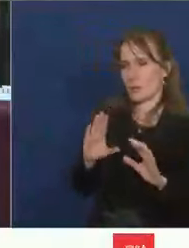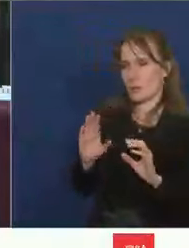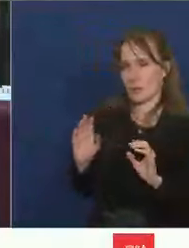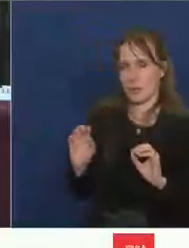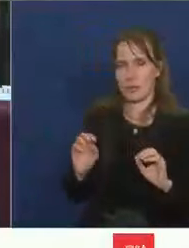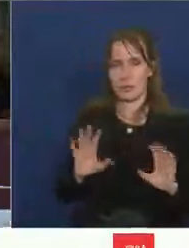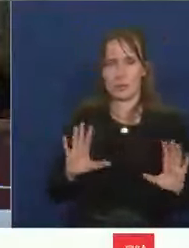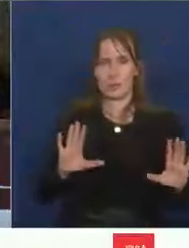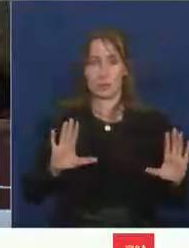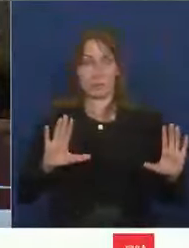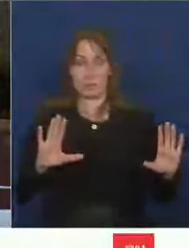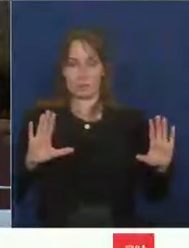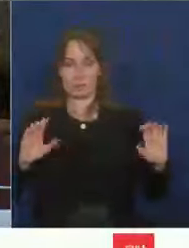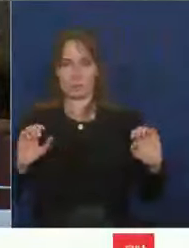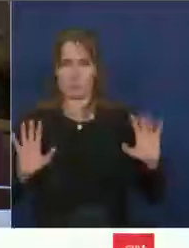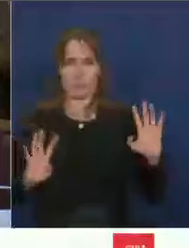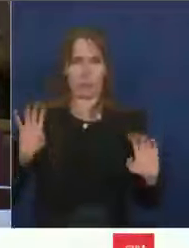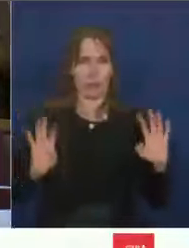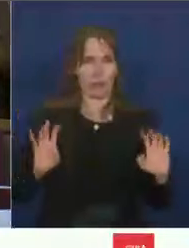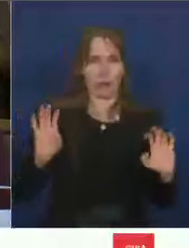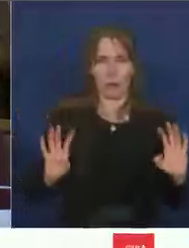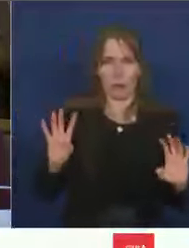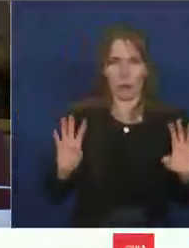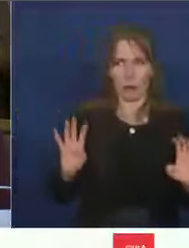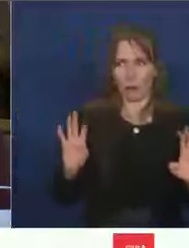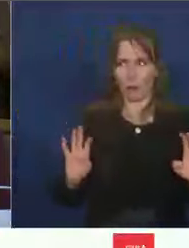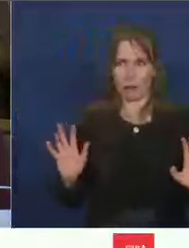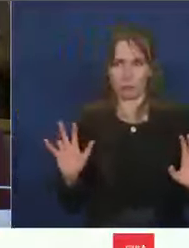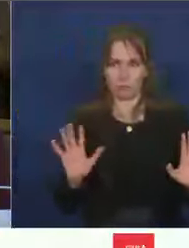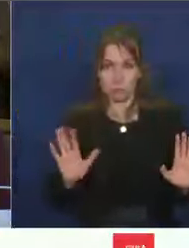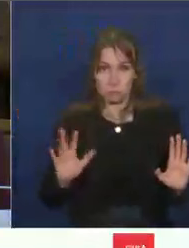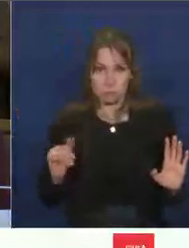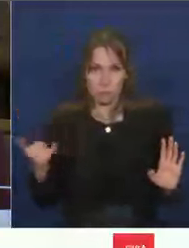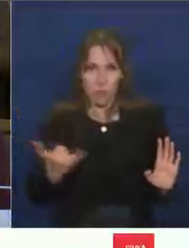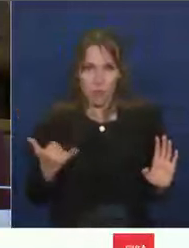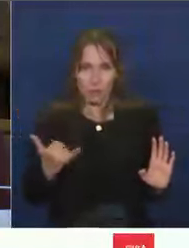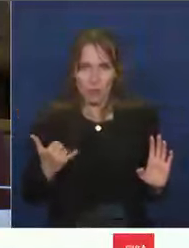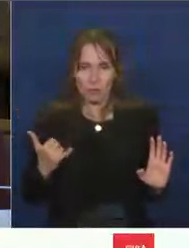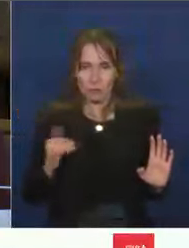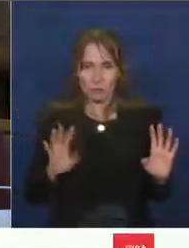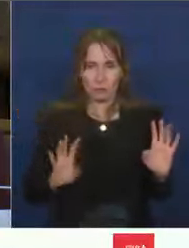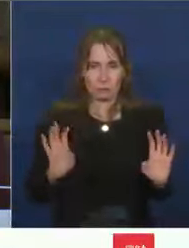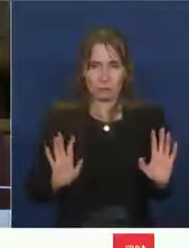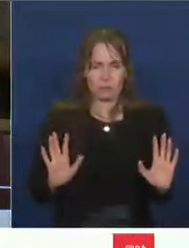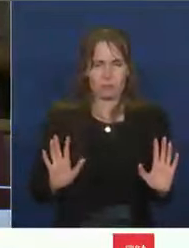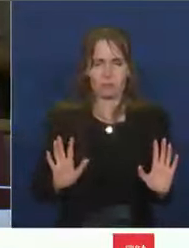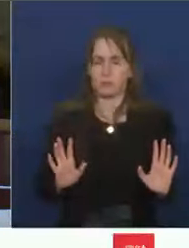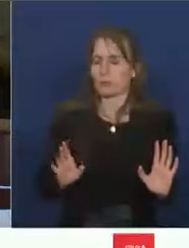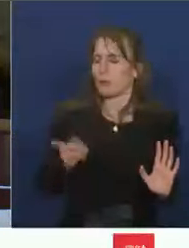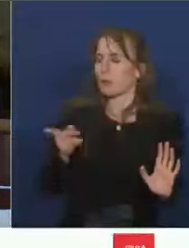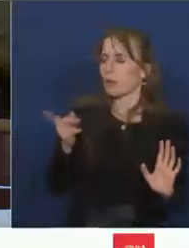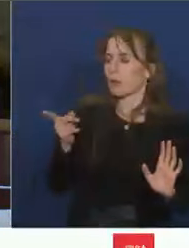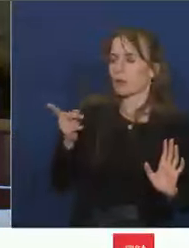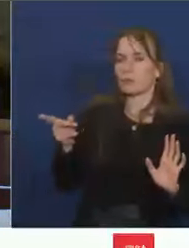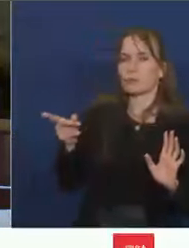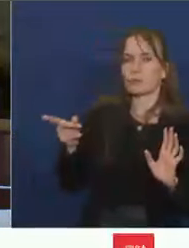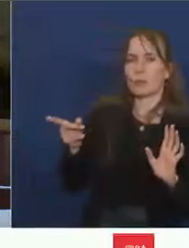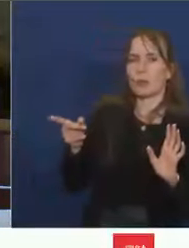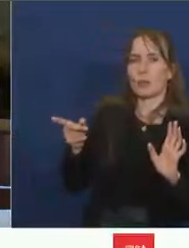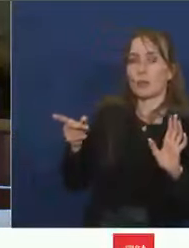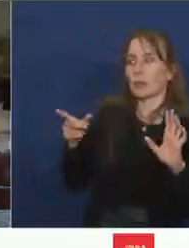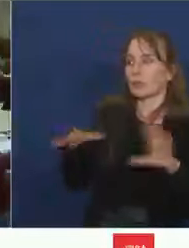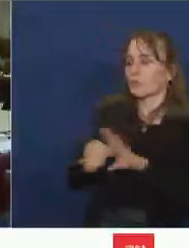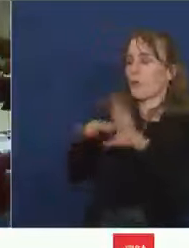Ne vous énervez pas, parce qu'effectivement, la vision que vous avez, qui est cataclysmique en quelque